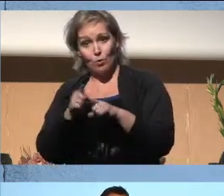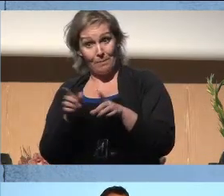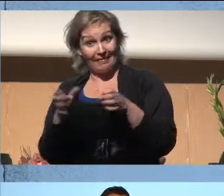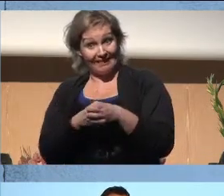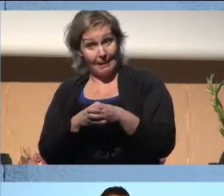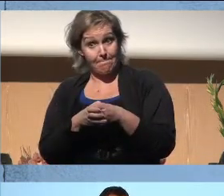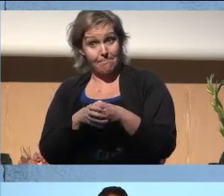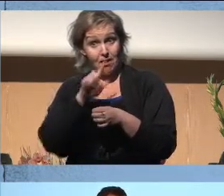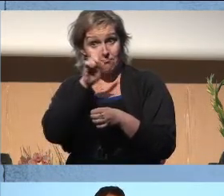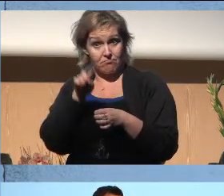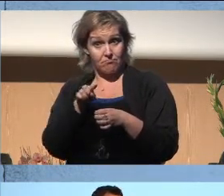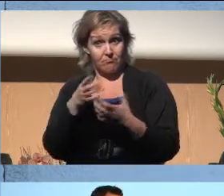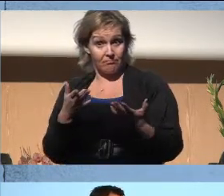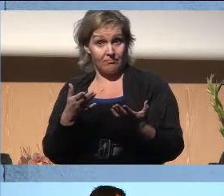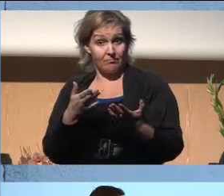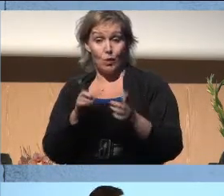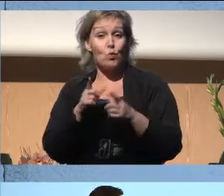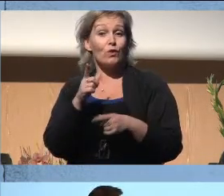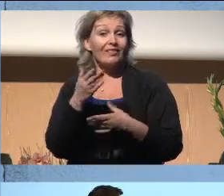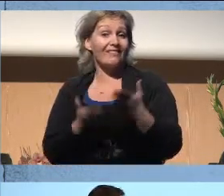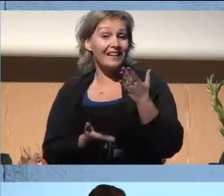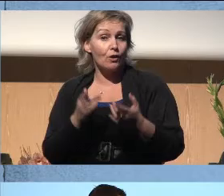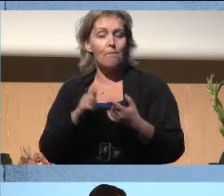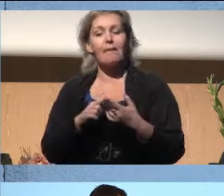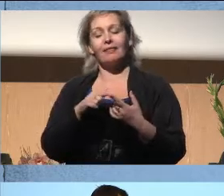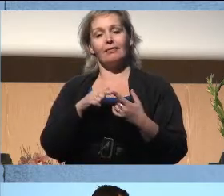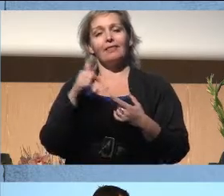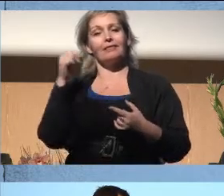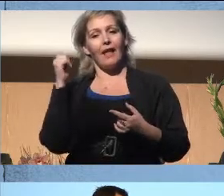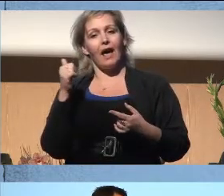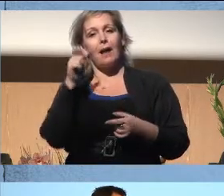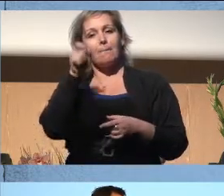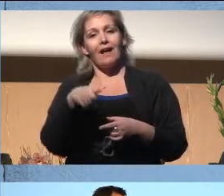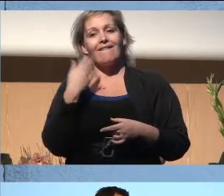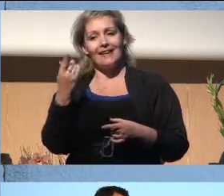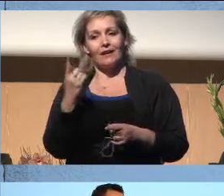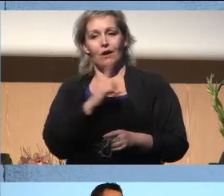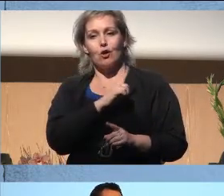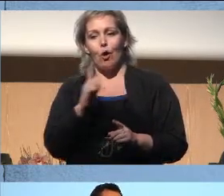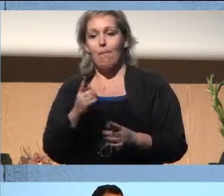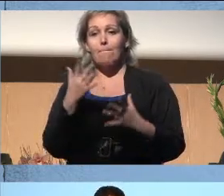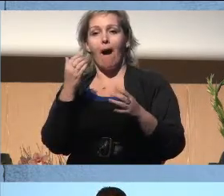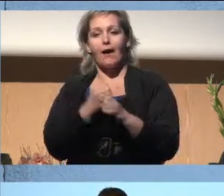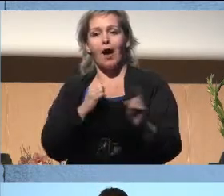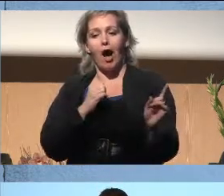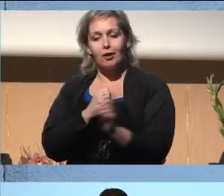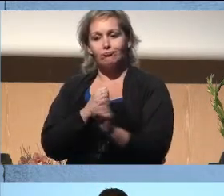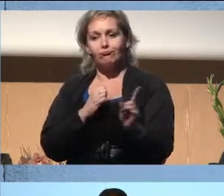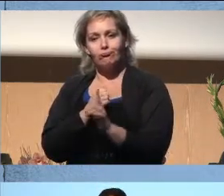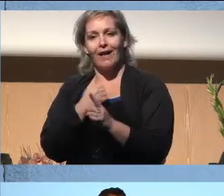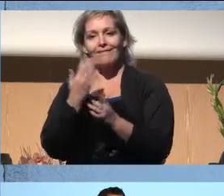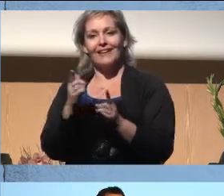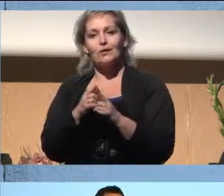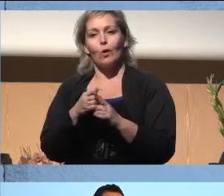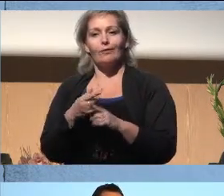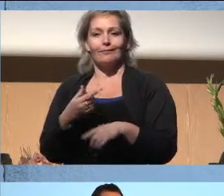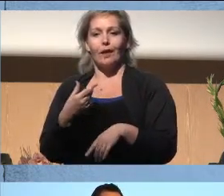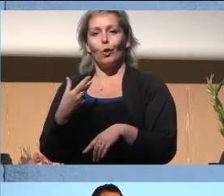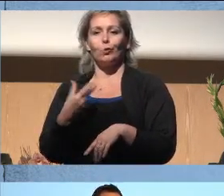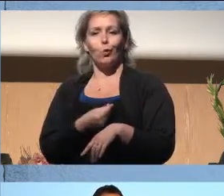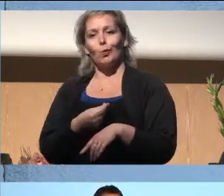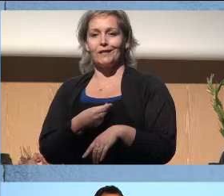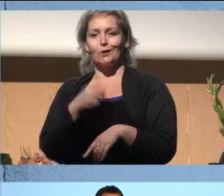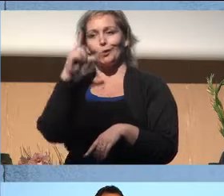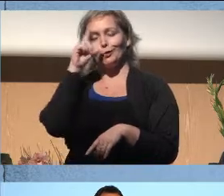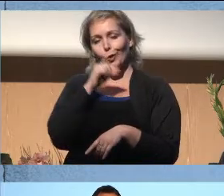team då? Det är ju tveksamt. Därför att här fick patienten komma många gånger. Man fick en liten dosa som man sover